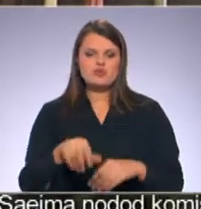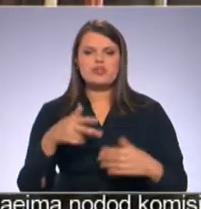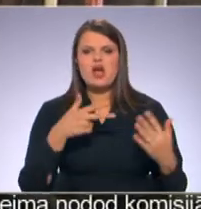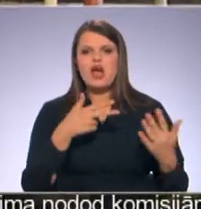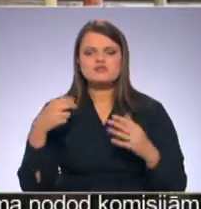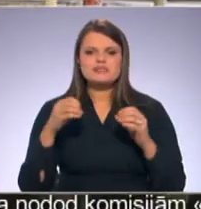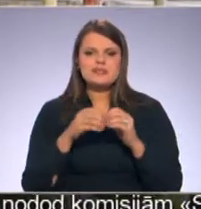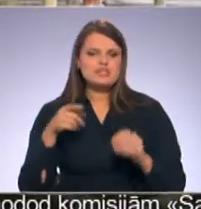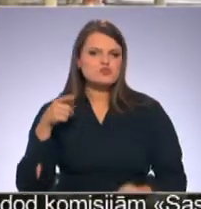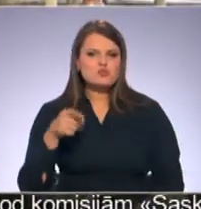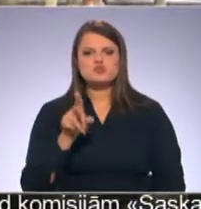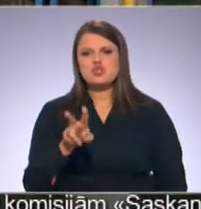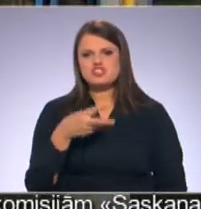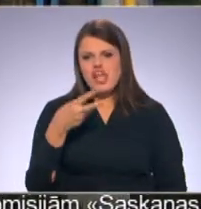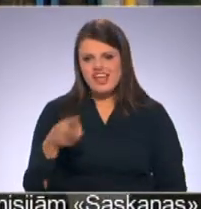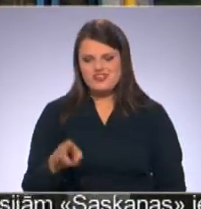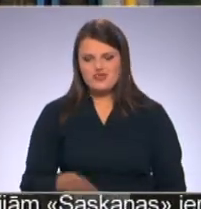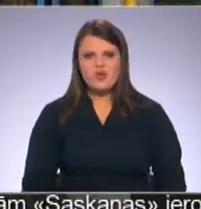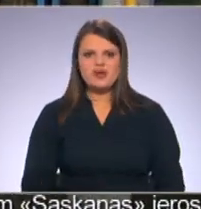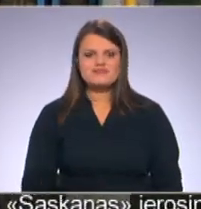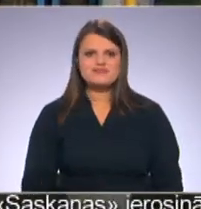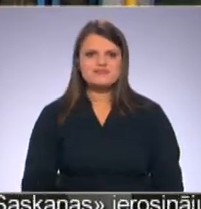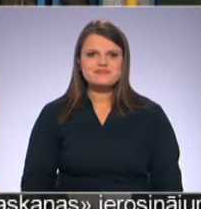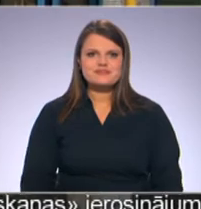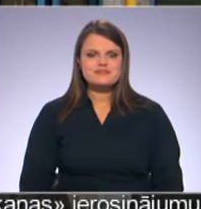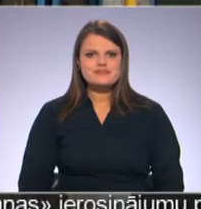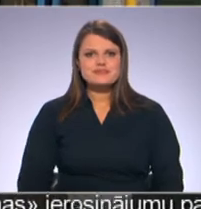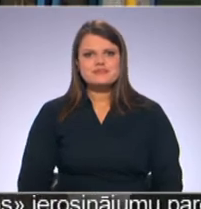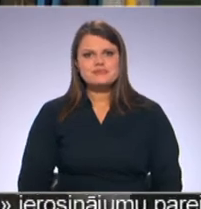810 000 eiro. Sēlga Drenne, Edvins Svēles, aizputs televīzija.